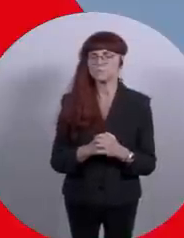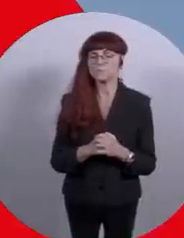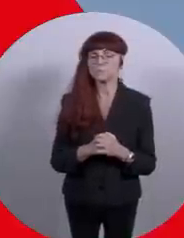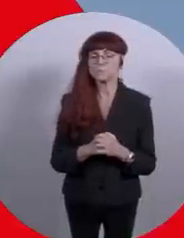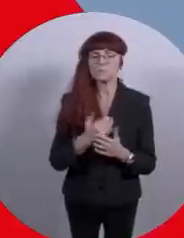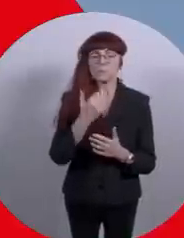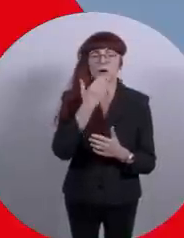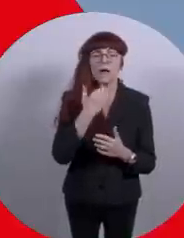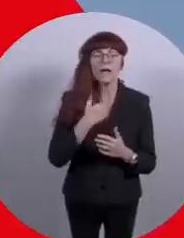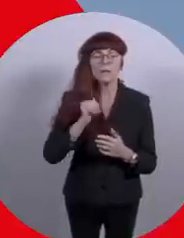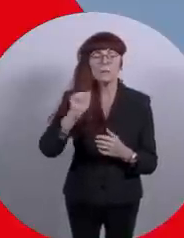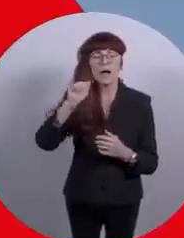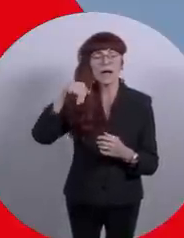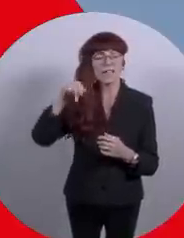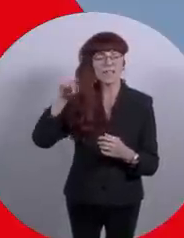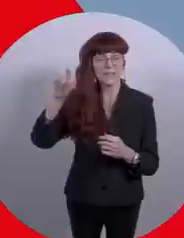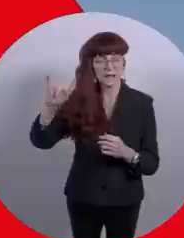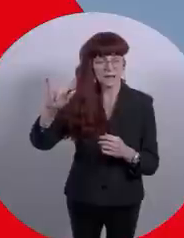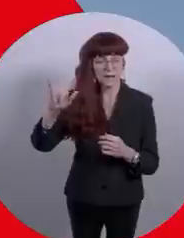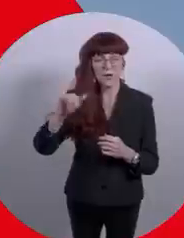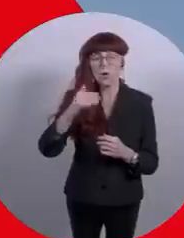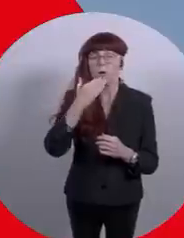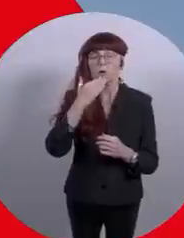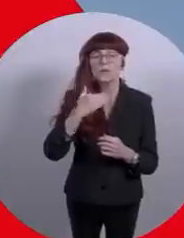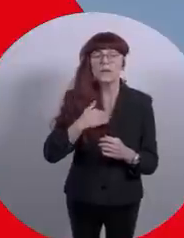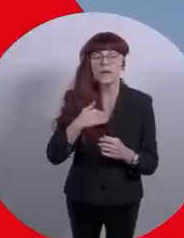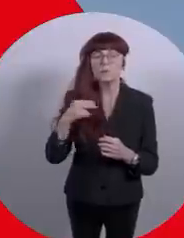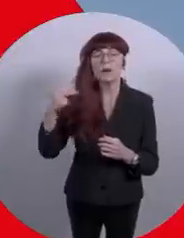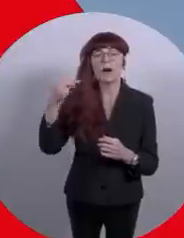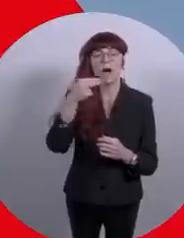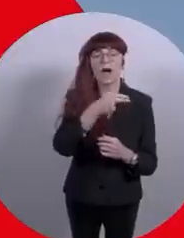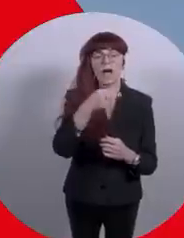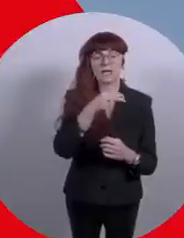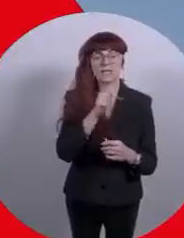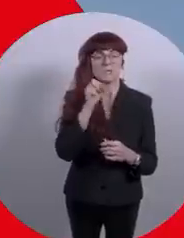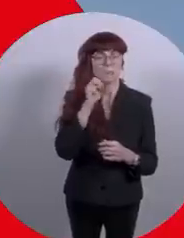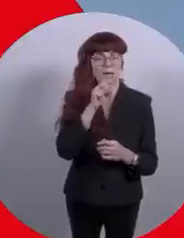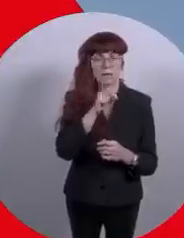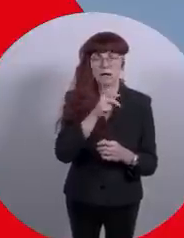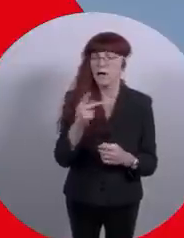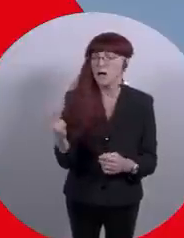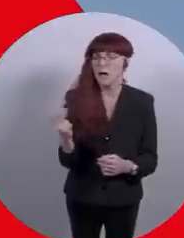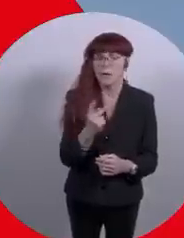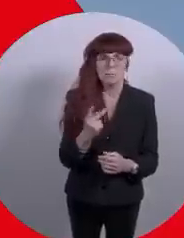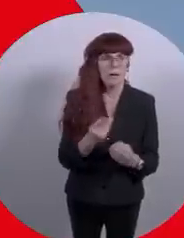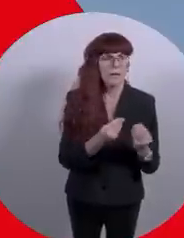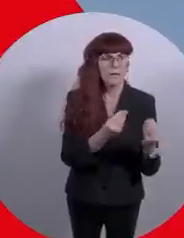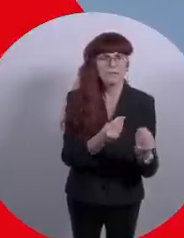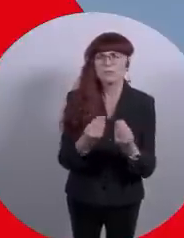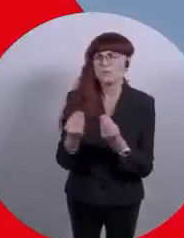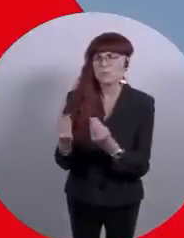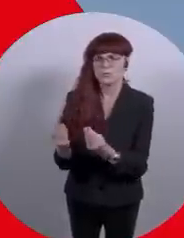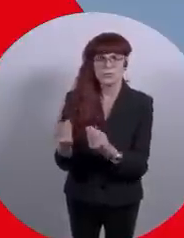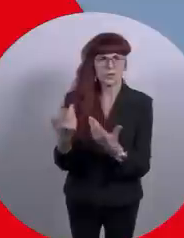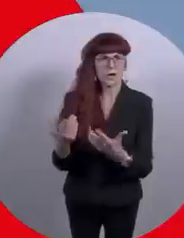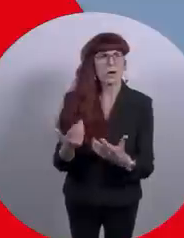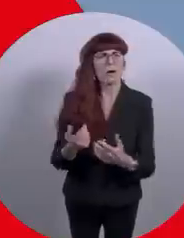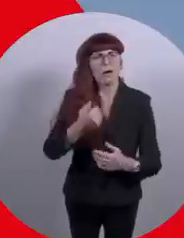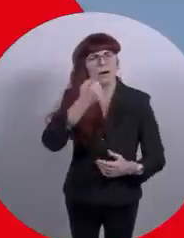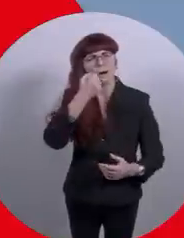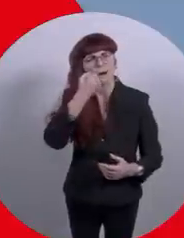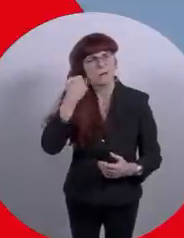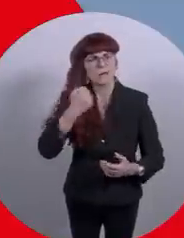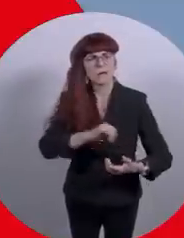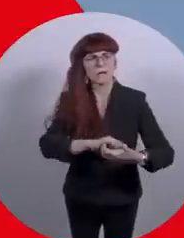und Liebe andere und lieber Hans Peter ich wünsche euch beiden diese radikale Solidarität alles